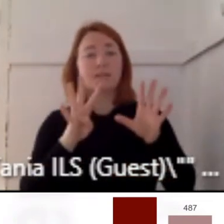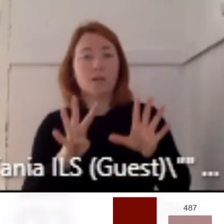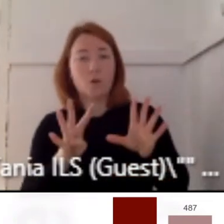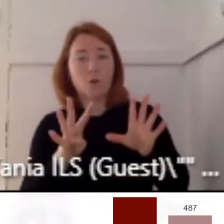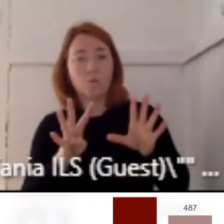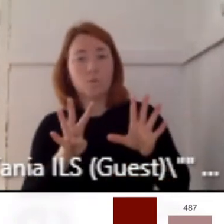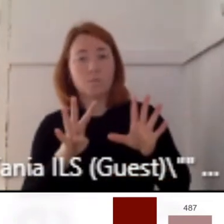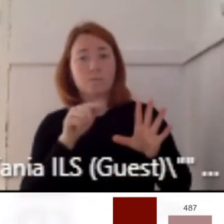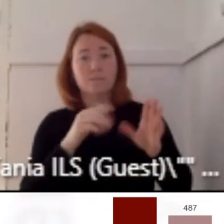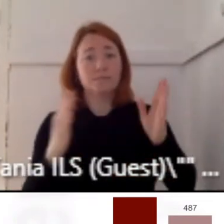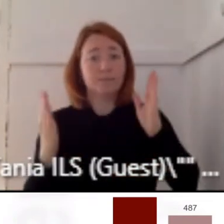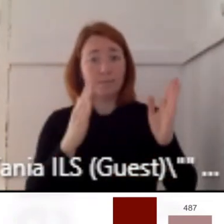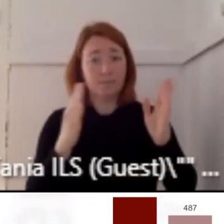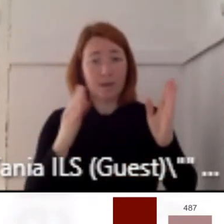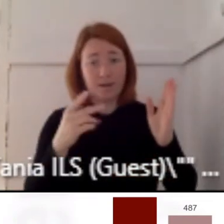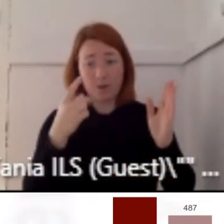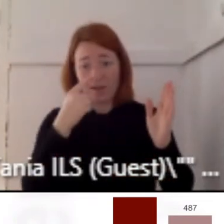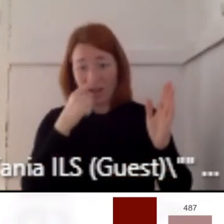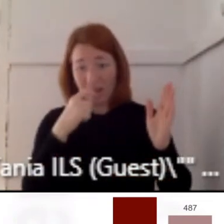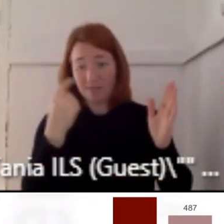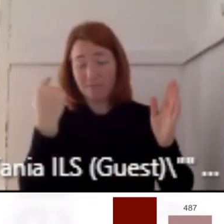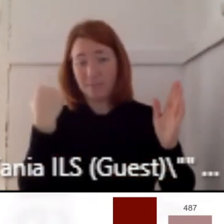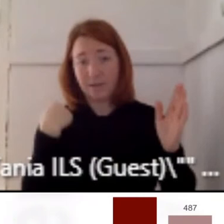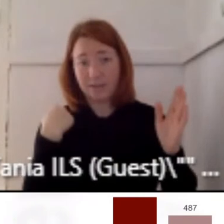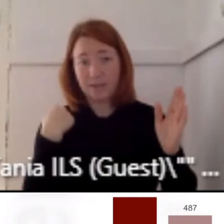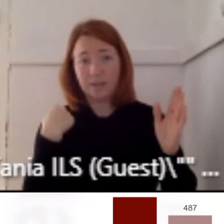mateix període del 2020 se'n van produir